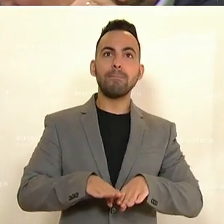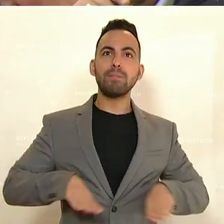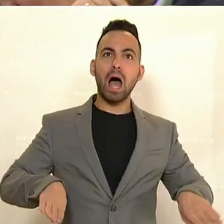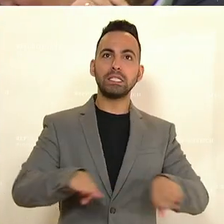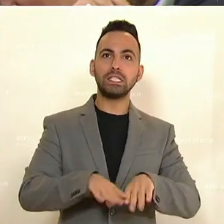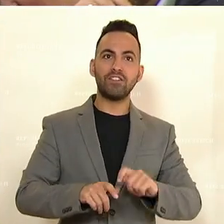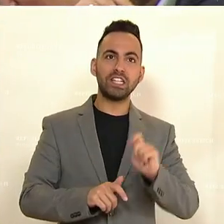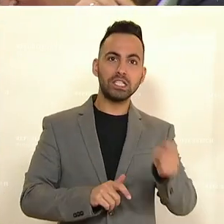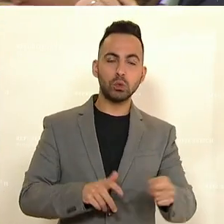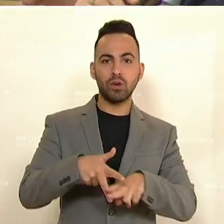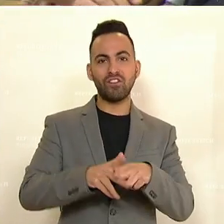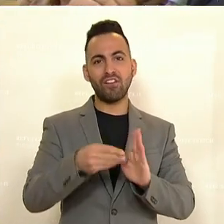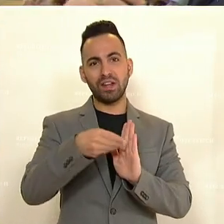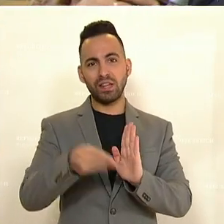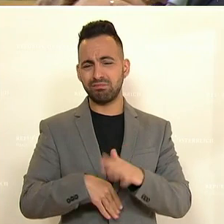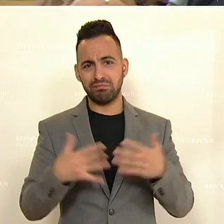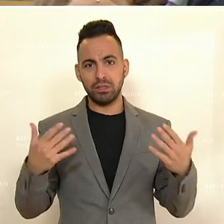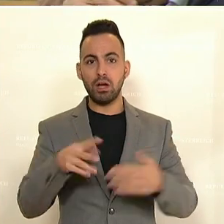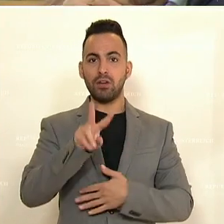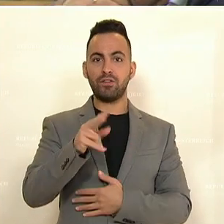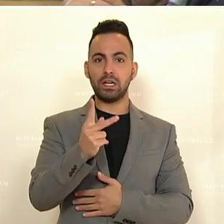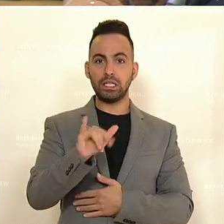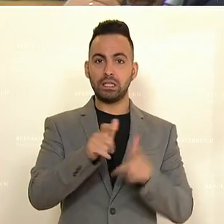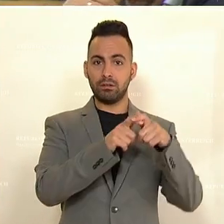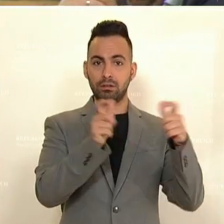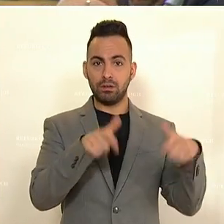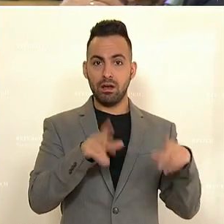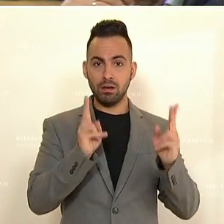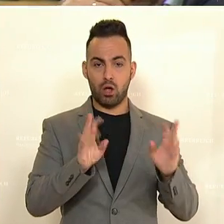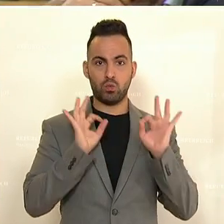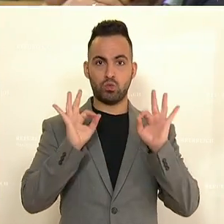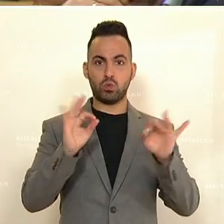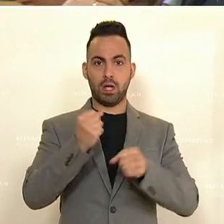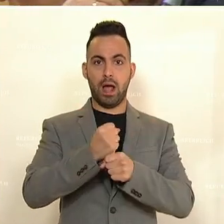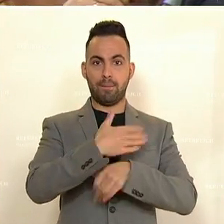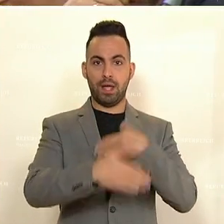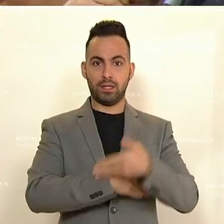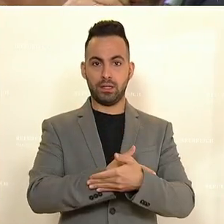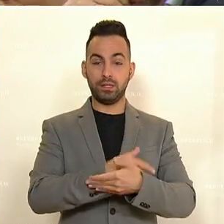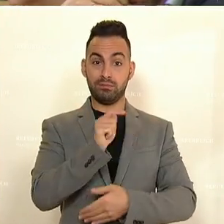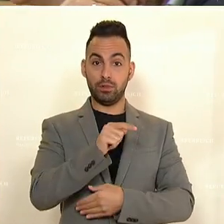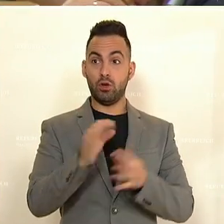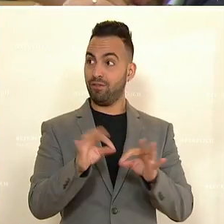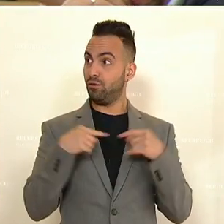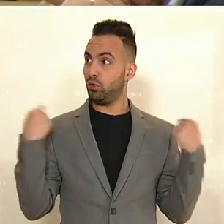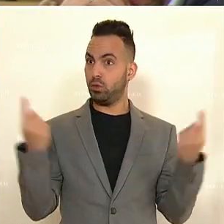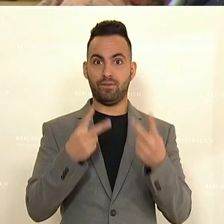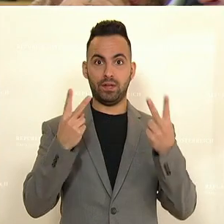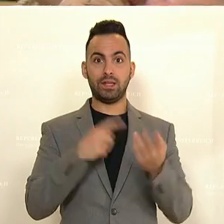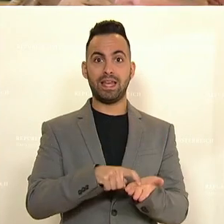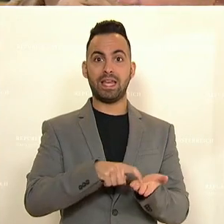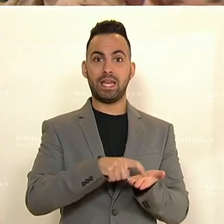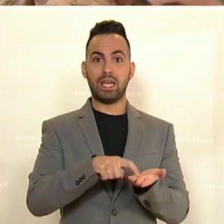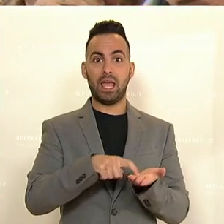Basisfinanzierung, Werkvertrag. Der VKI kann gut arbeiten, der VKI ist uns wichtig, der VKI ist das Kernstück